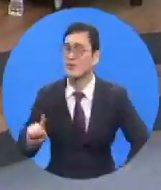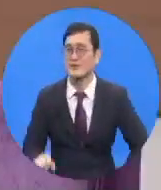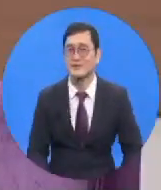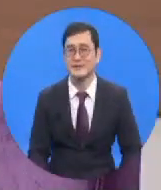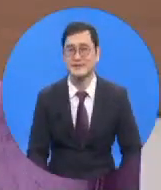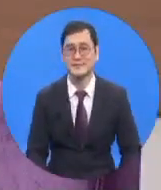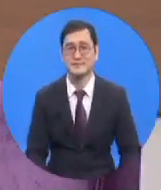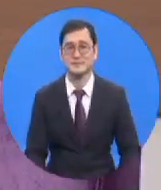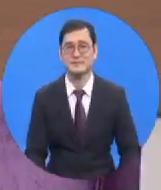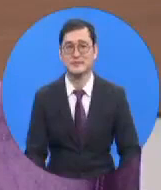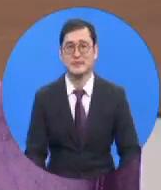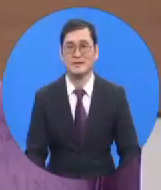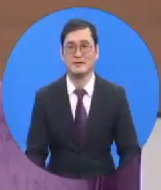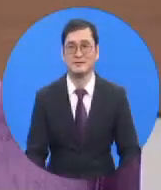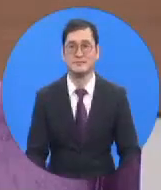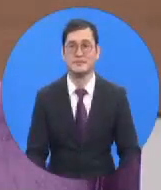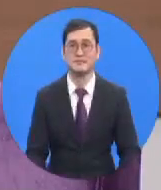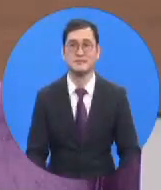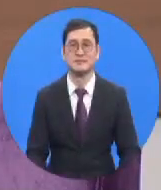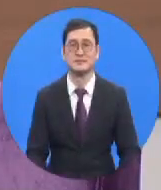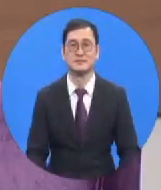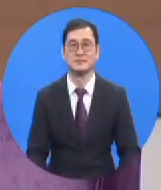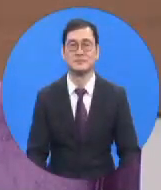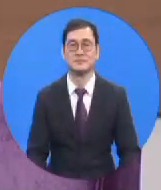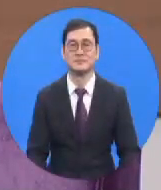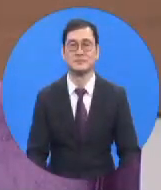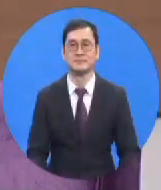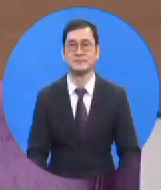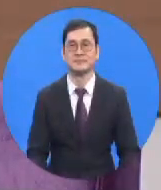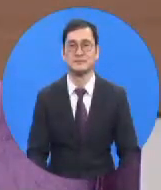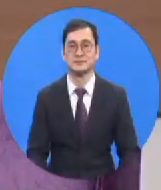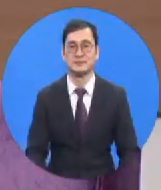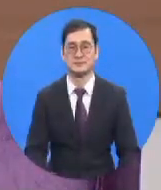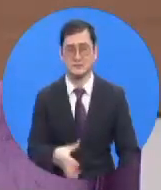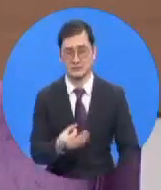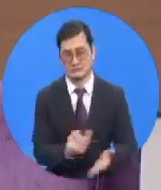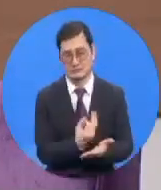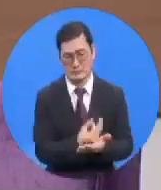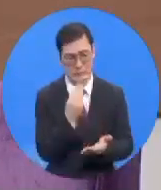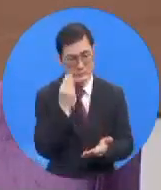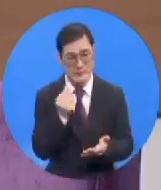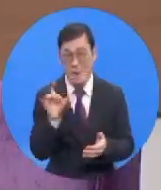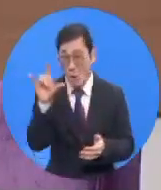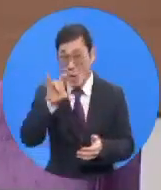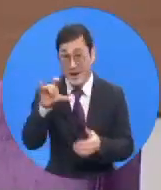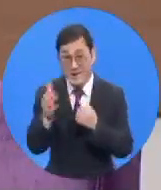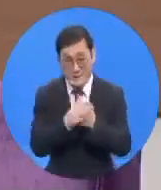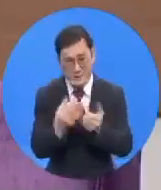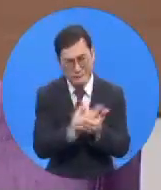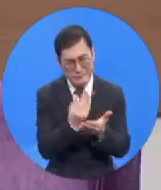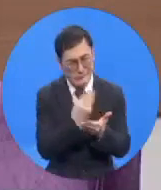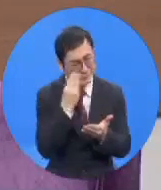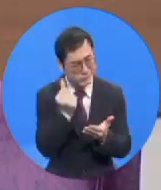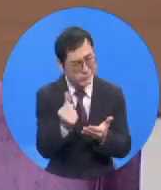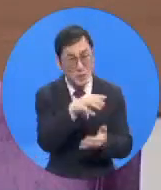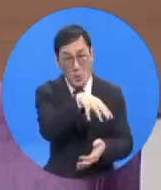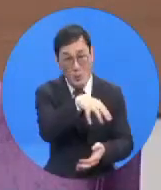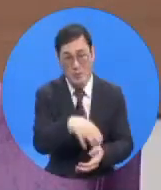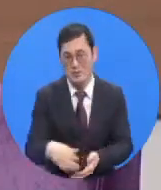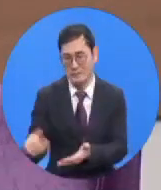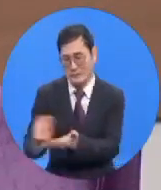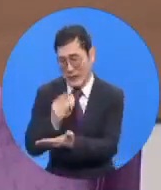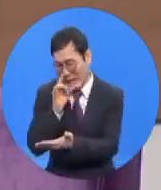데이터 나와 있습니다. 예, 결과에 오히려 소득이 높아진 업종도 있고 그 보면은 낮아진데다 집중적으로 하는 게